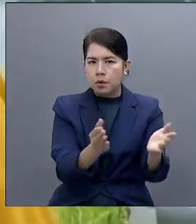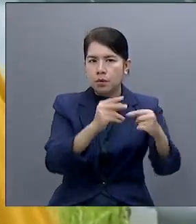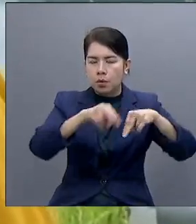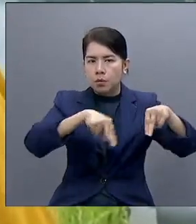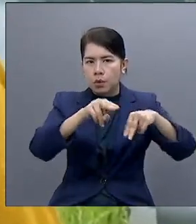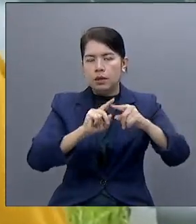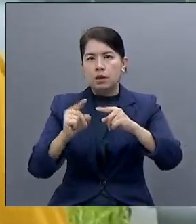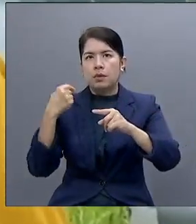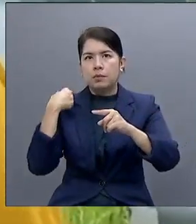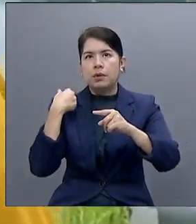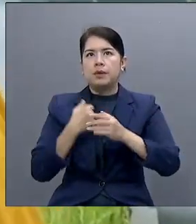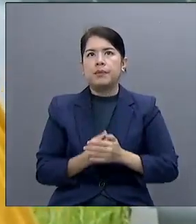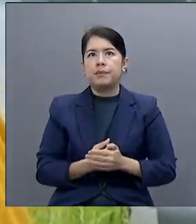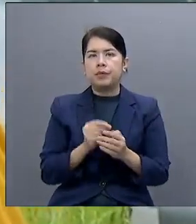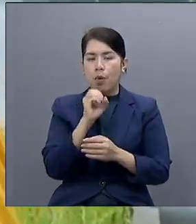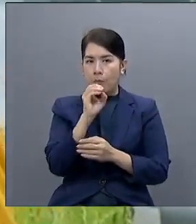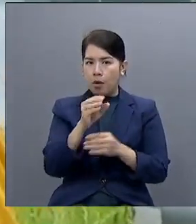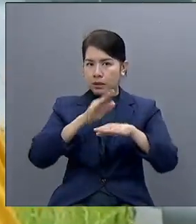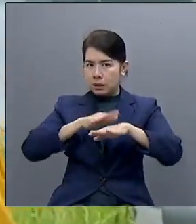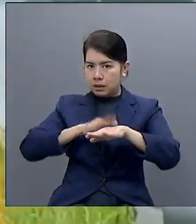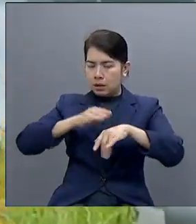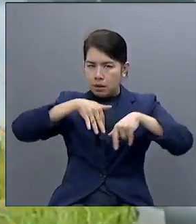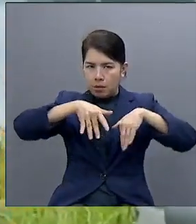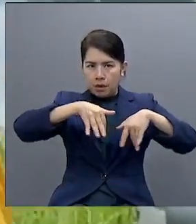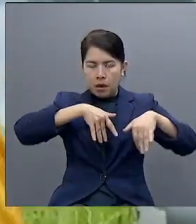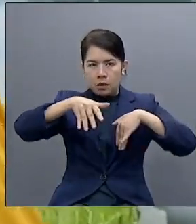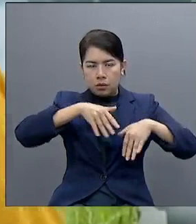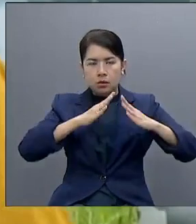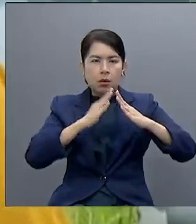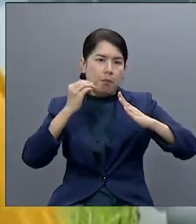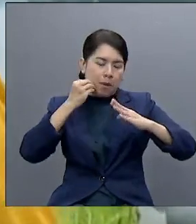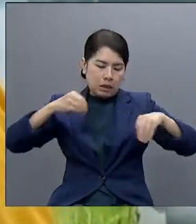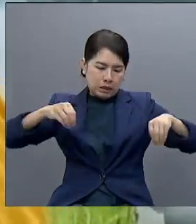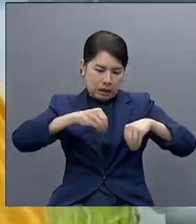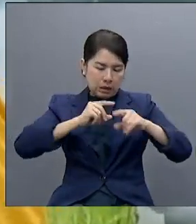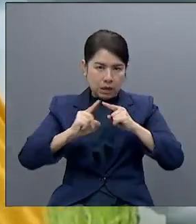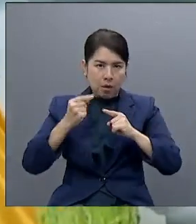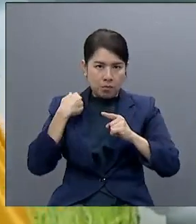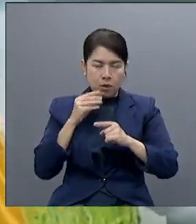ไอ้บอกลูกบ้านชาวบ้านว่าเนี่ยประชาธรรมปนัญญาขึ้นไปบนเขา